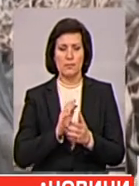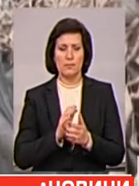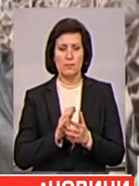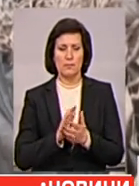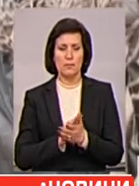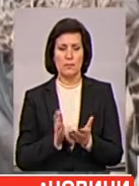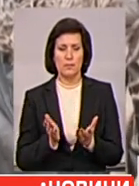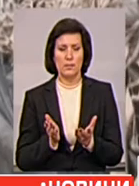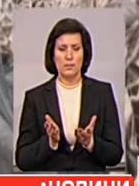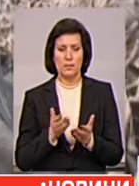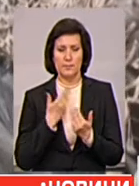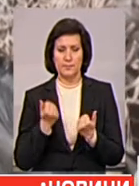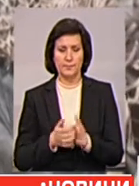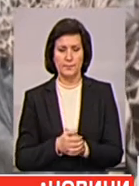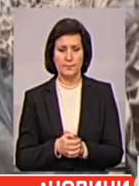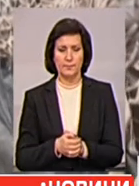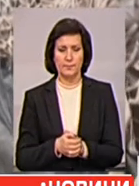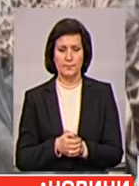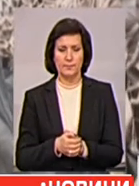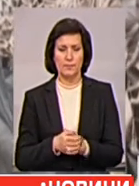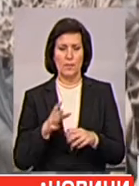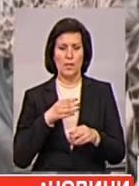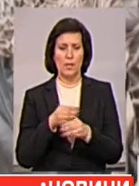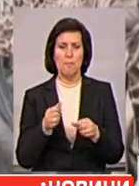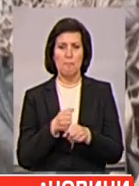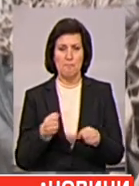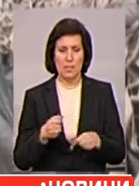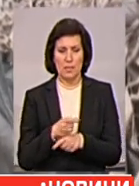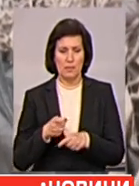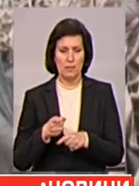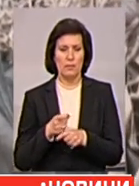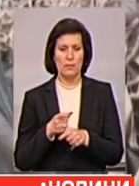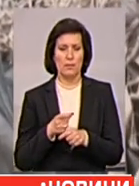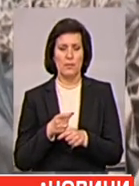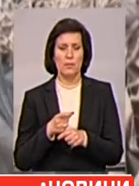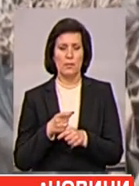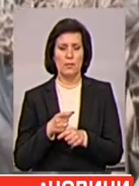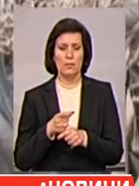говорять одно, але його не було. По-любому були міни 120-ті, 80-ті.